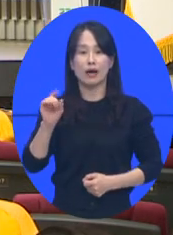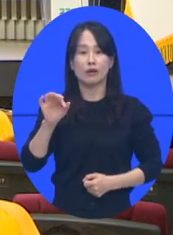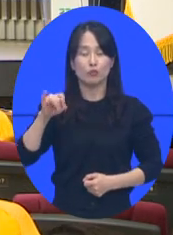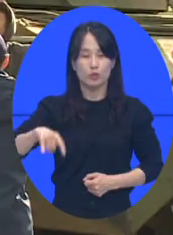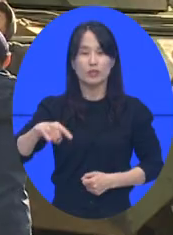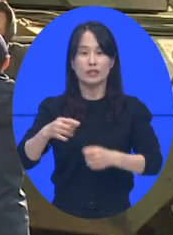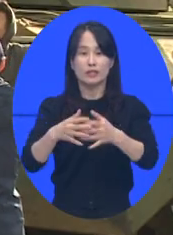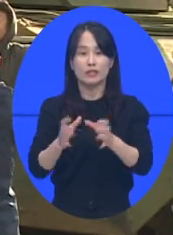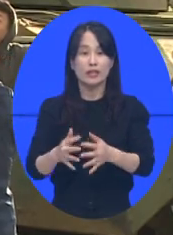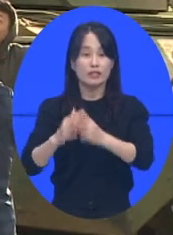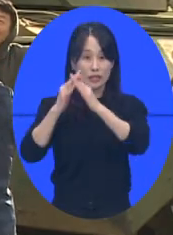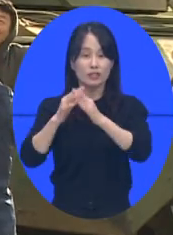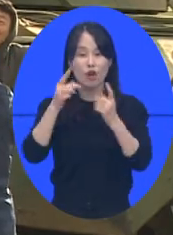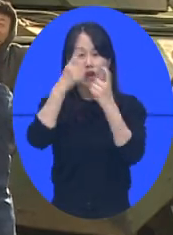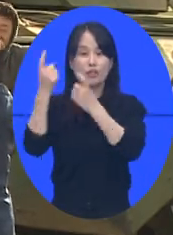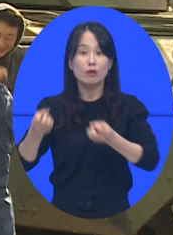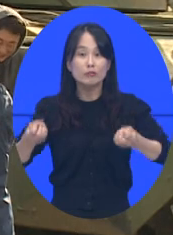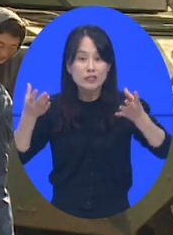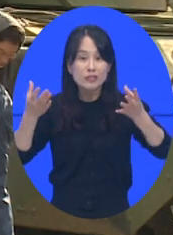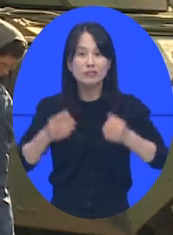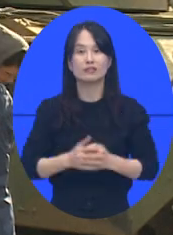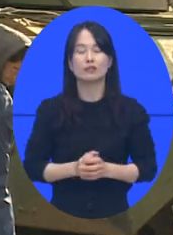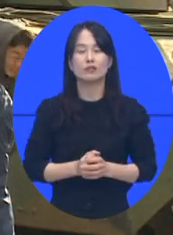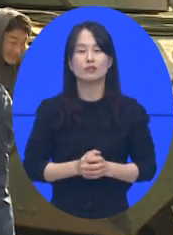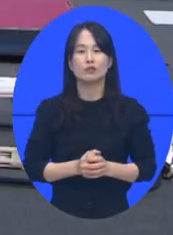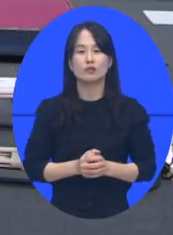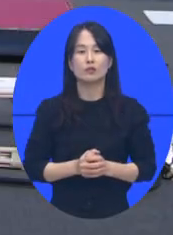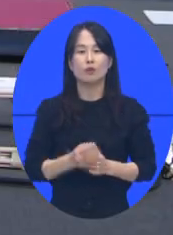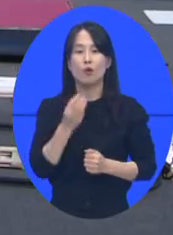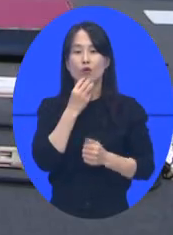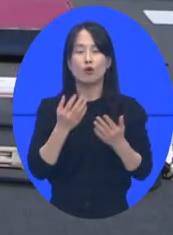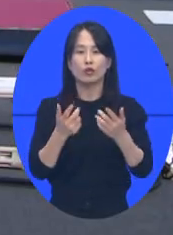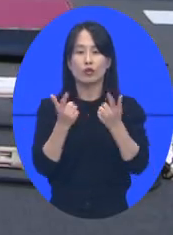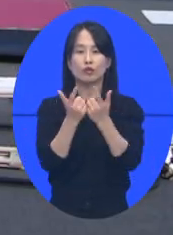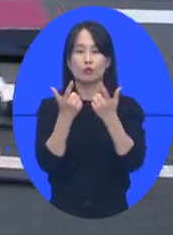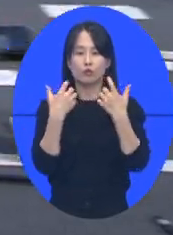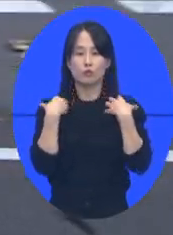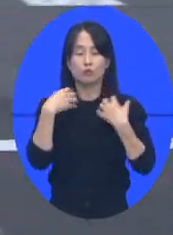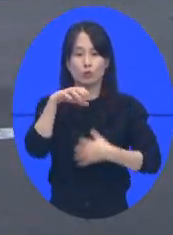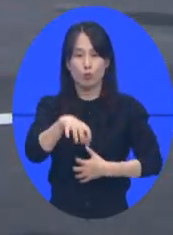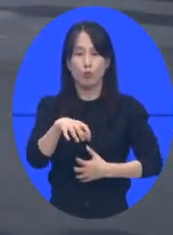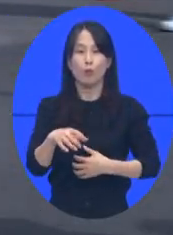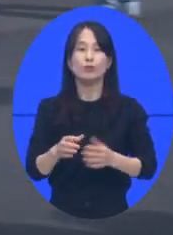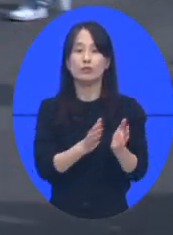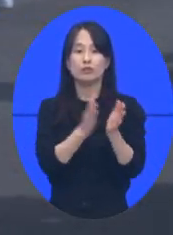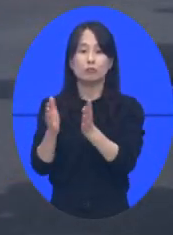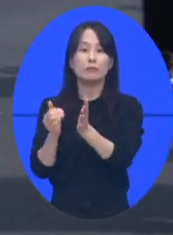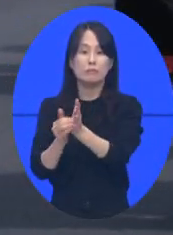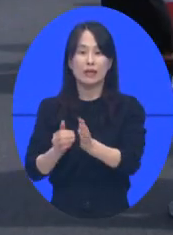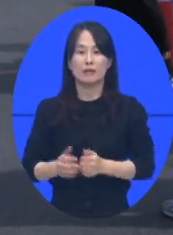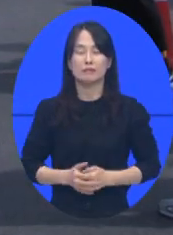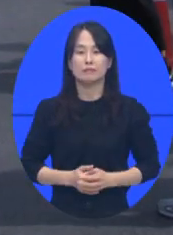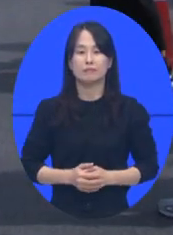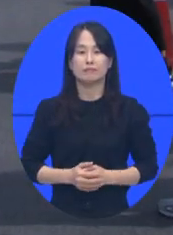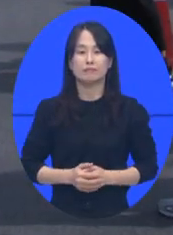기념식과 2023년 경기 평화 함보 한마당 축제를 경기도청 북부청사 일원에서